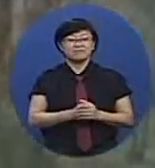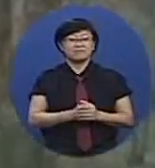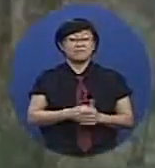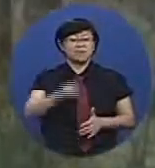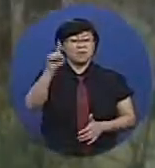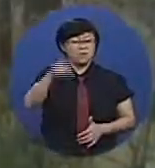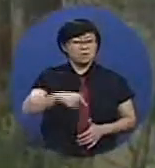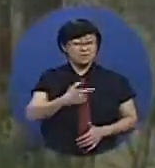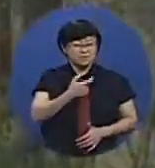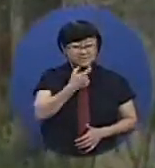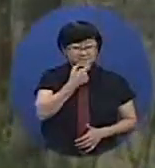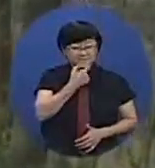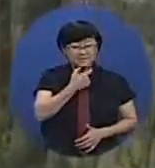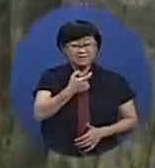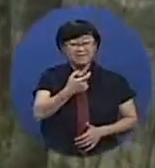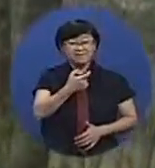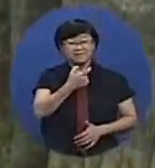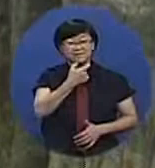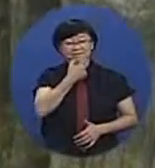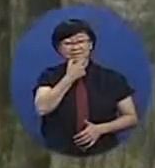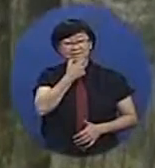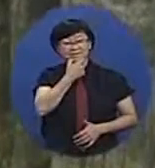안 오는 건지